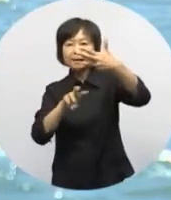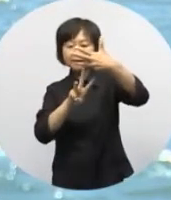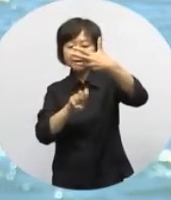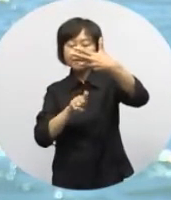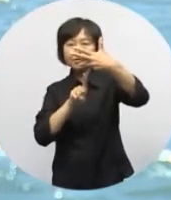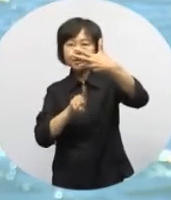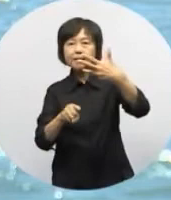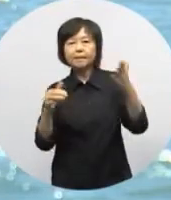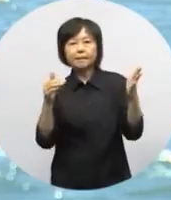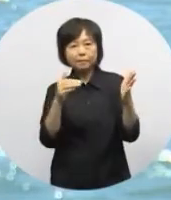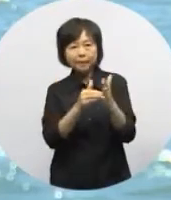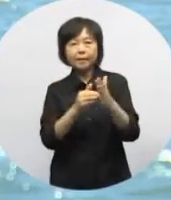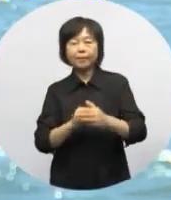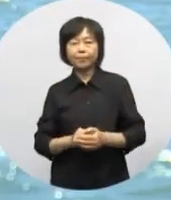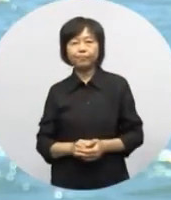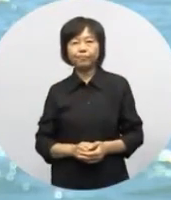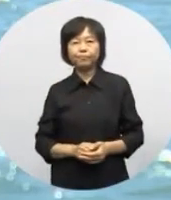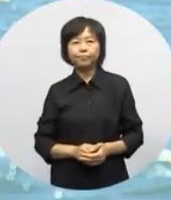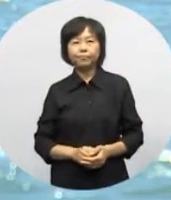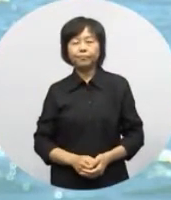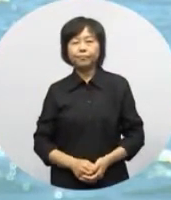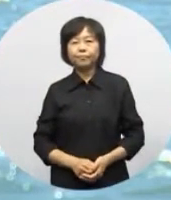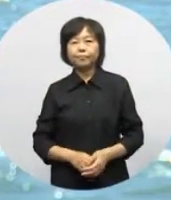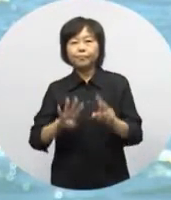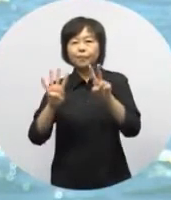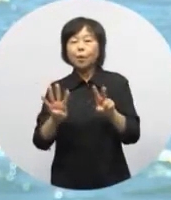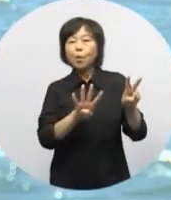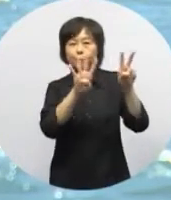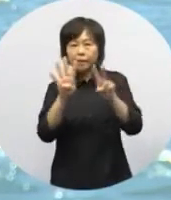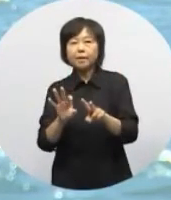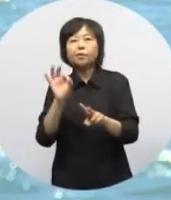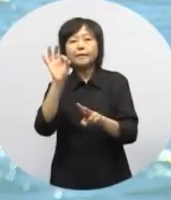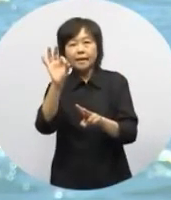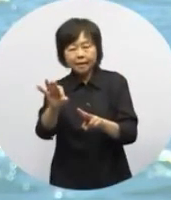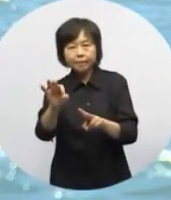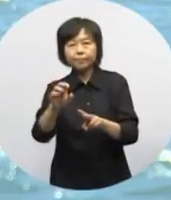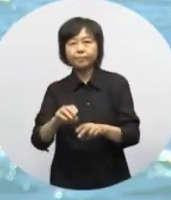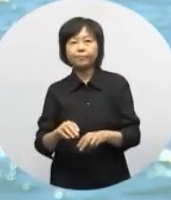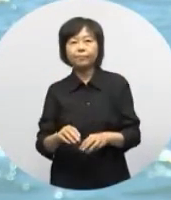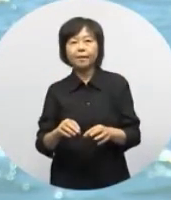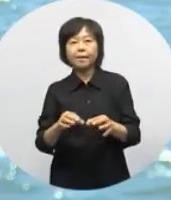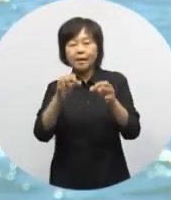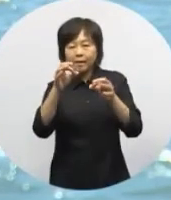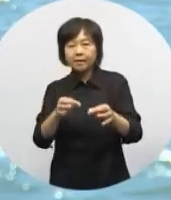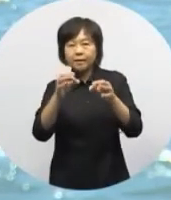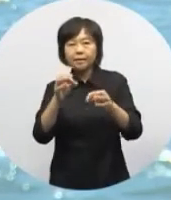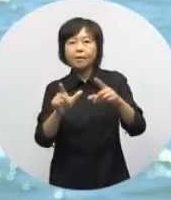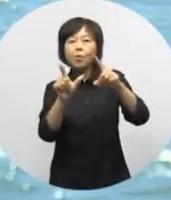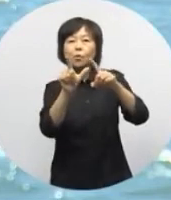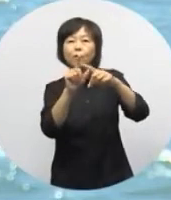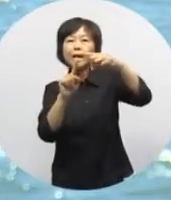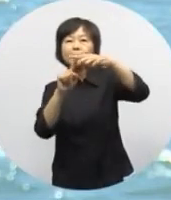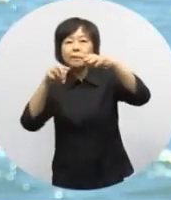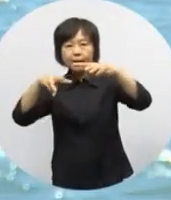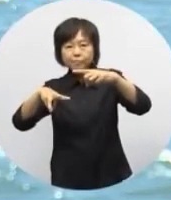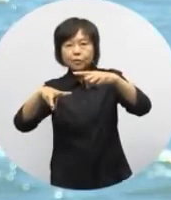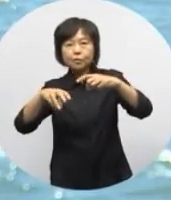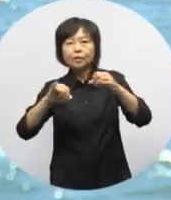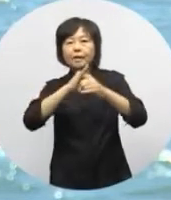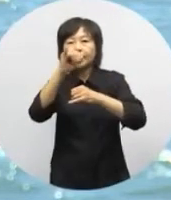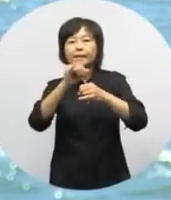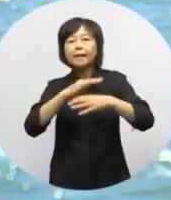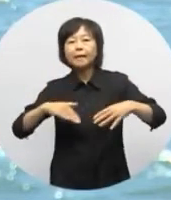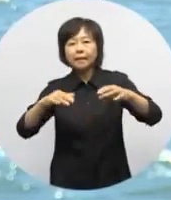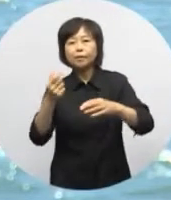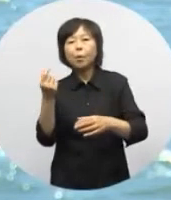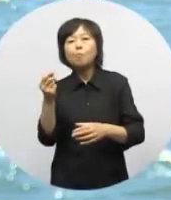月31日となっています。 コンビニエンスストアでの納付や金融機関の ATM インター